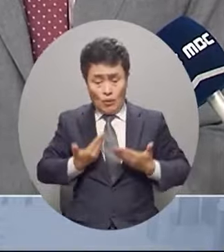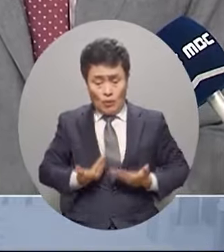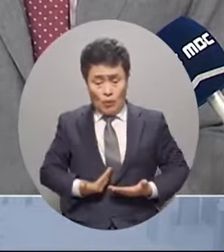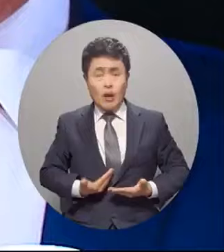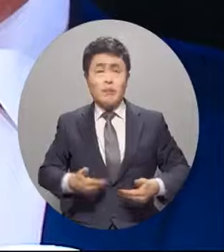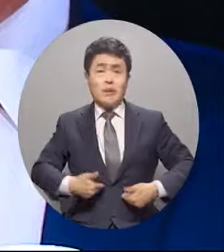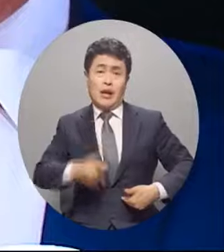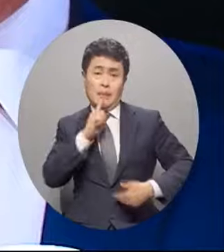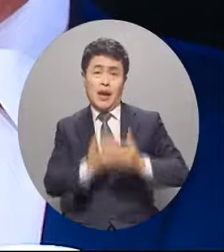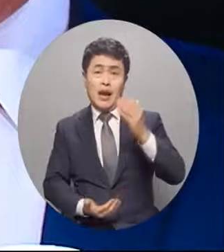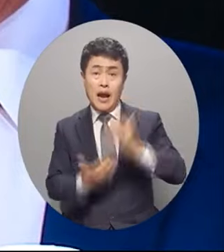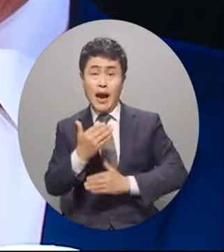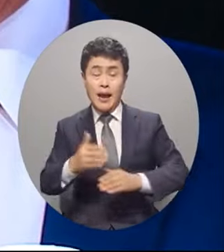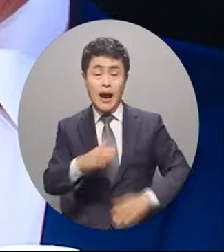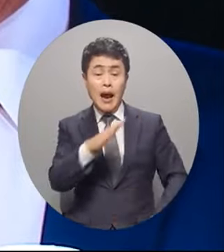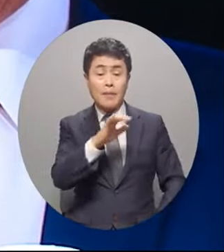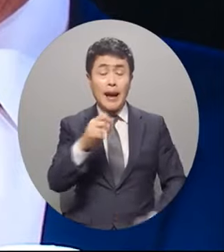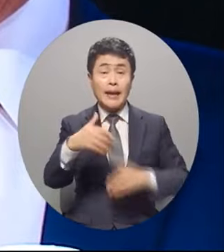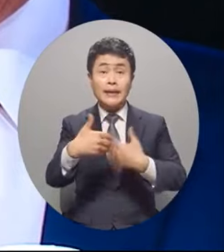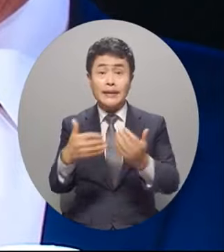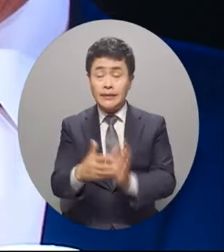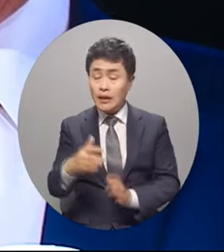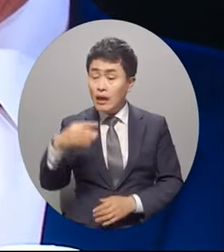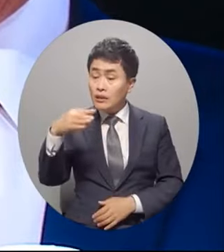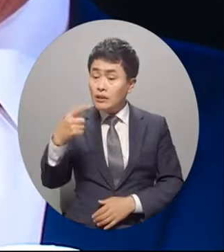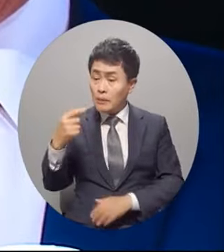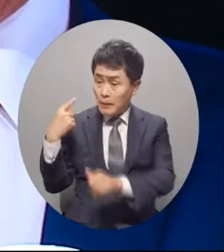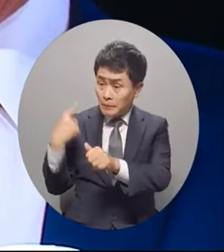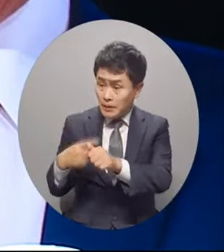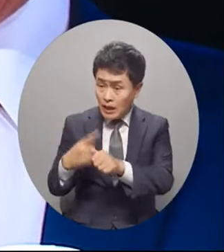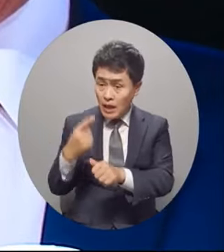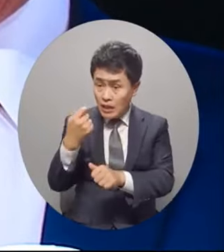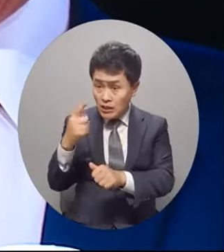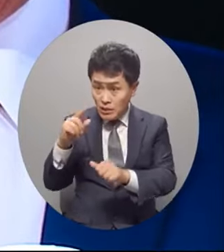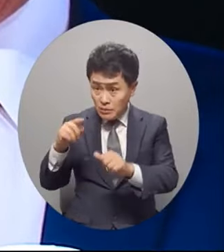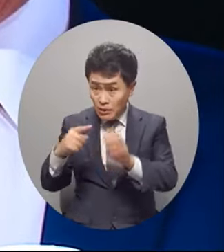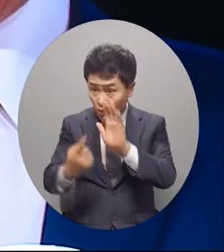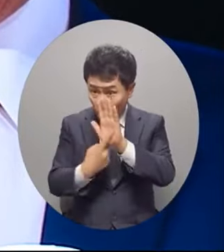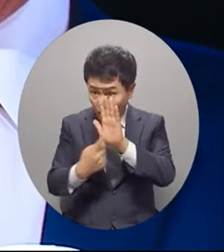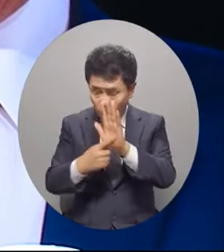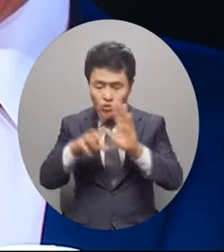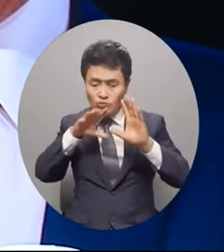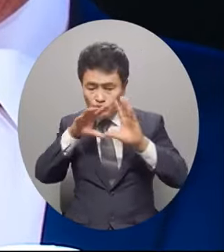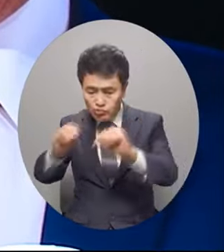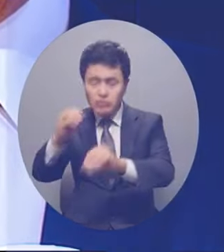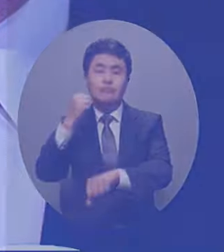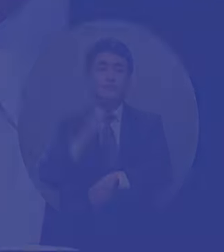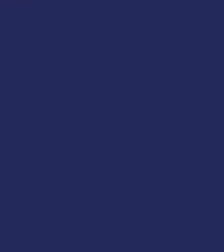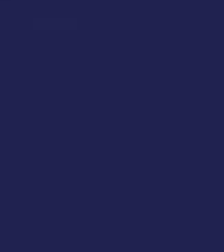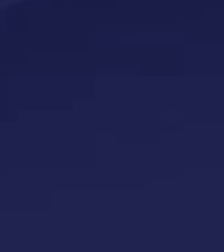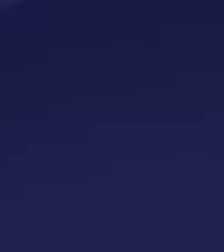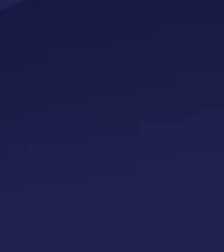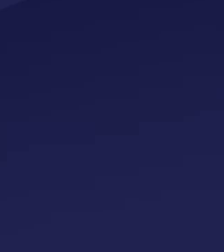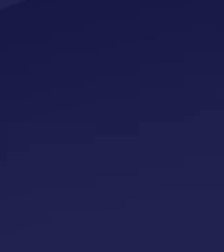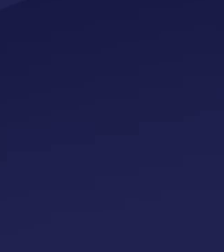역시 트럼프를 비난하는 TV 광고를 중단하기로 했습니다 지금까지 워싱턴이